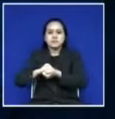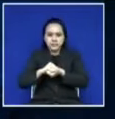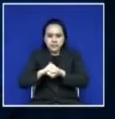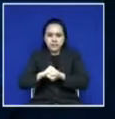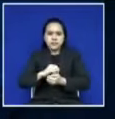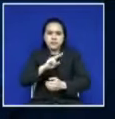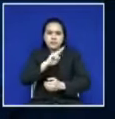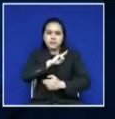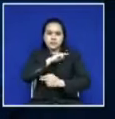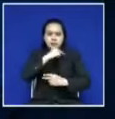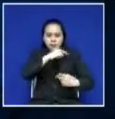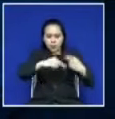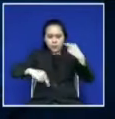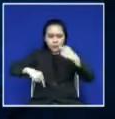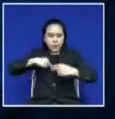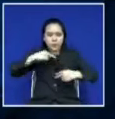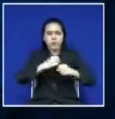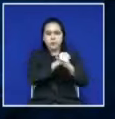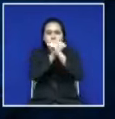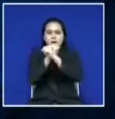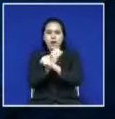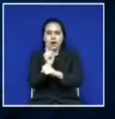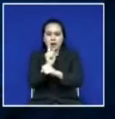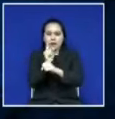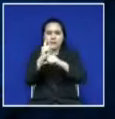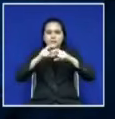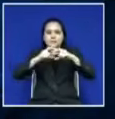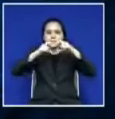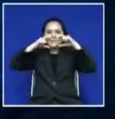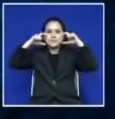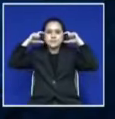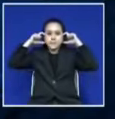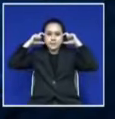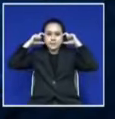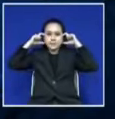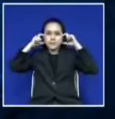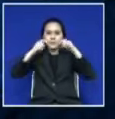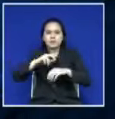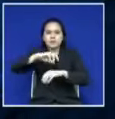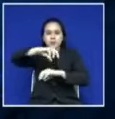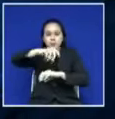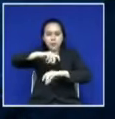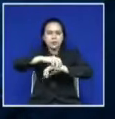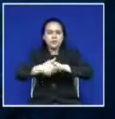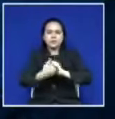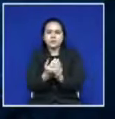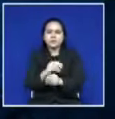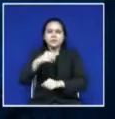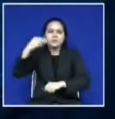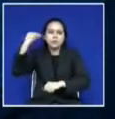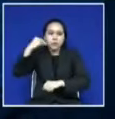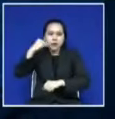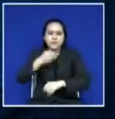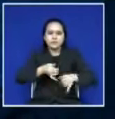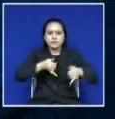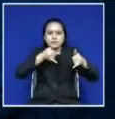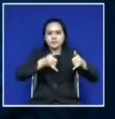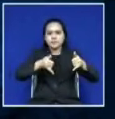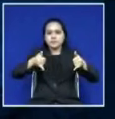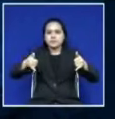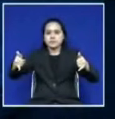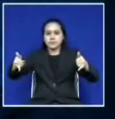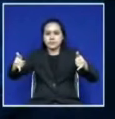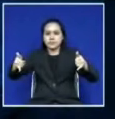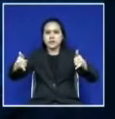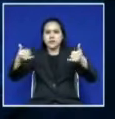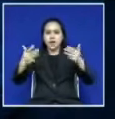ป้องกันตนเองนะครับก็คือเรื่องของการใส่หน้ากากนะครับการล้างมือการรักษาระยะห่างนะครับแล้วก็ไม่เ